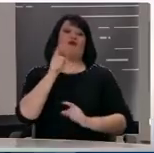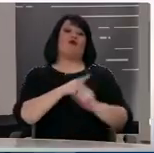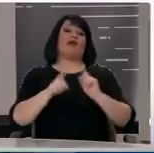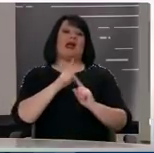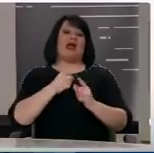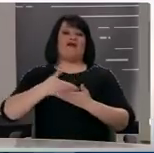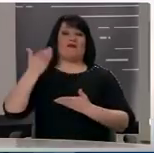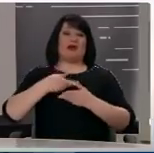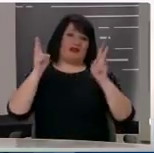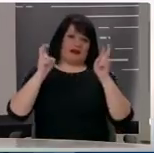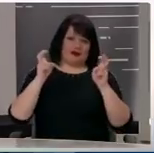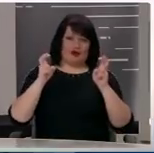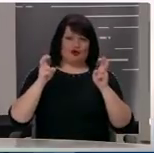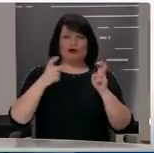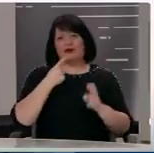χαρακτηρισμούς,